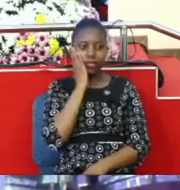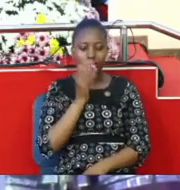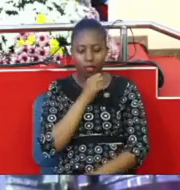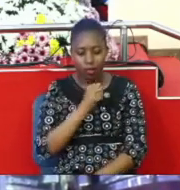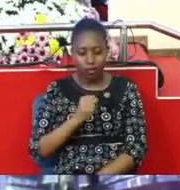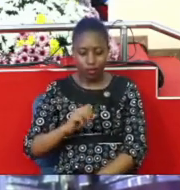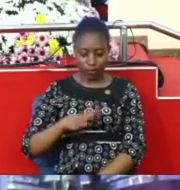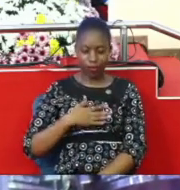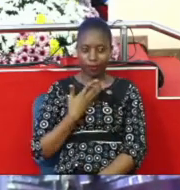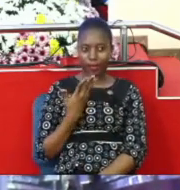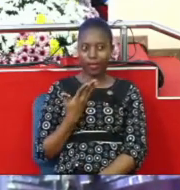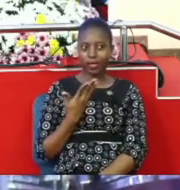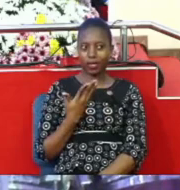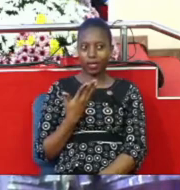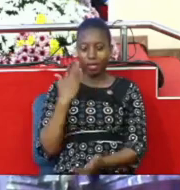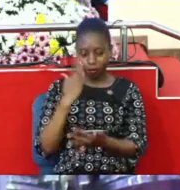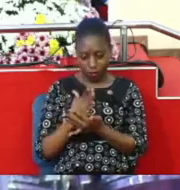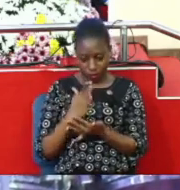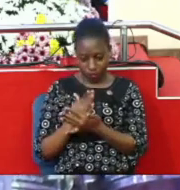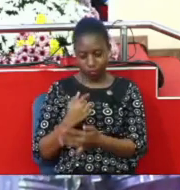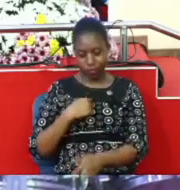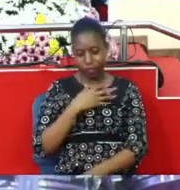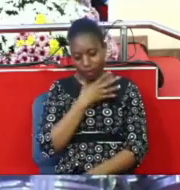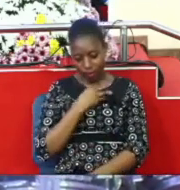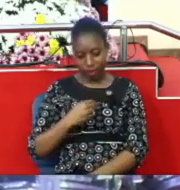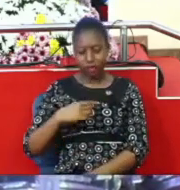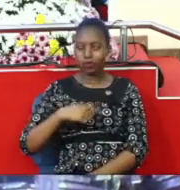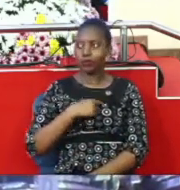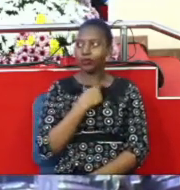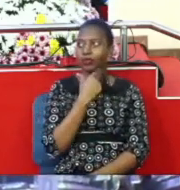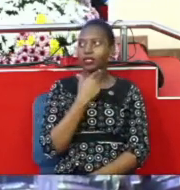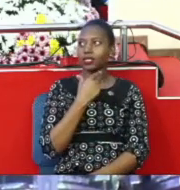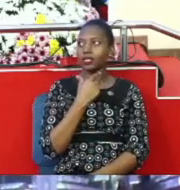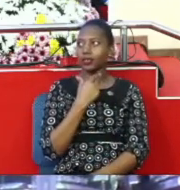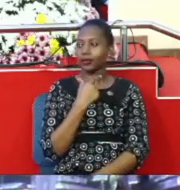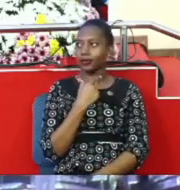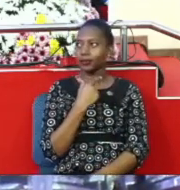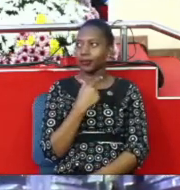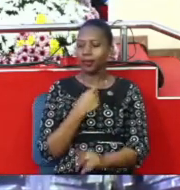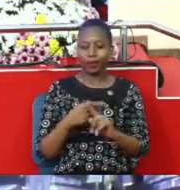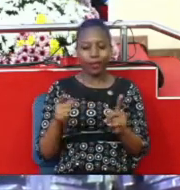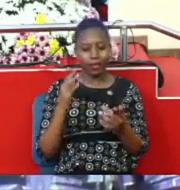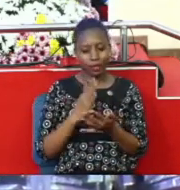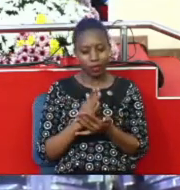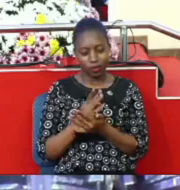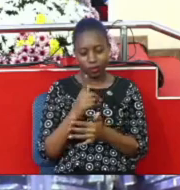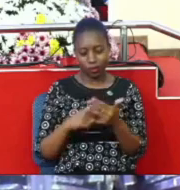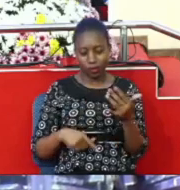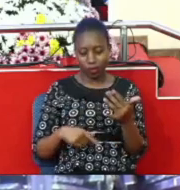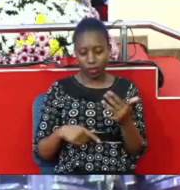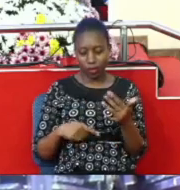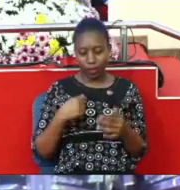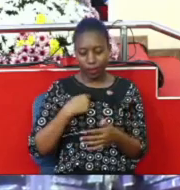Kabati. But what I was doing, I was selling MB, Suta, and Capsules. Lakini nilikuwa naenda kuuza madawa